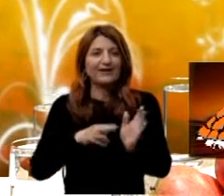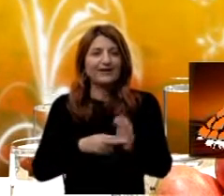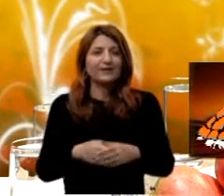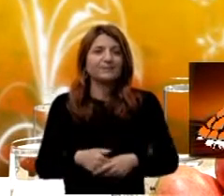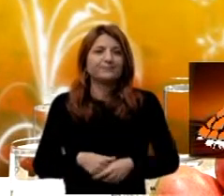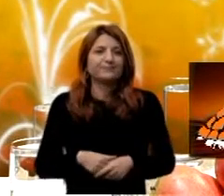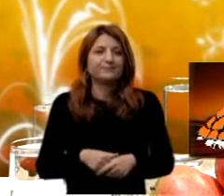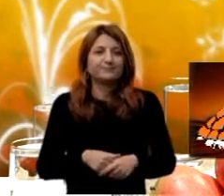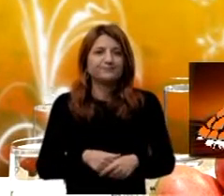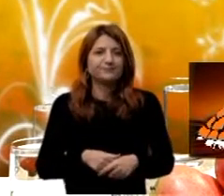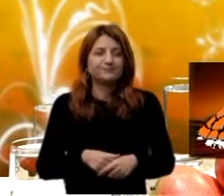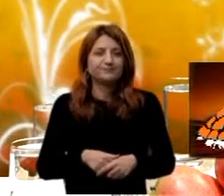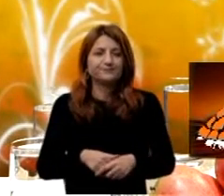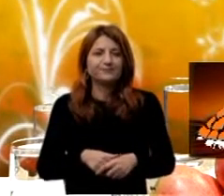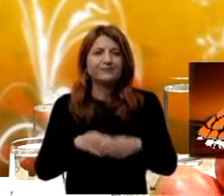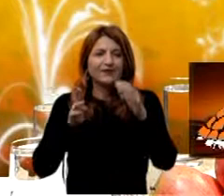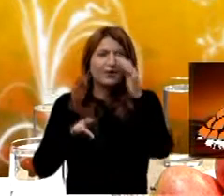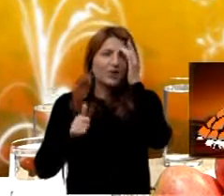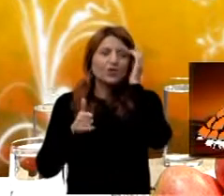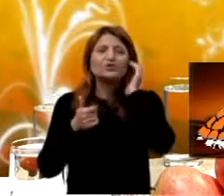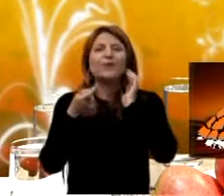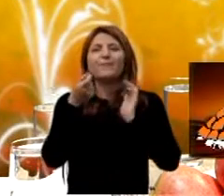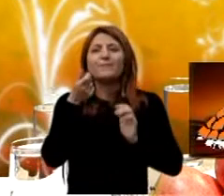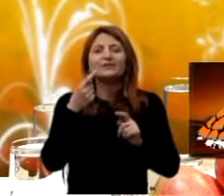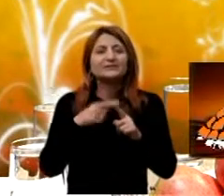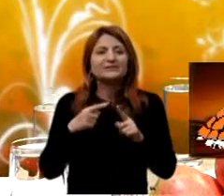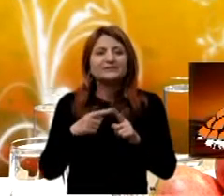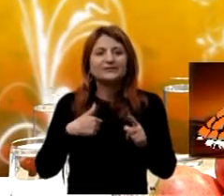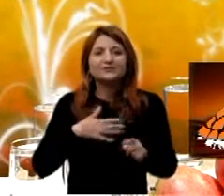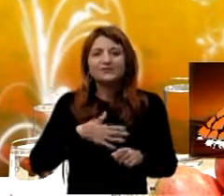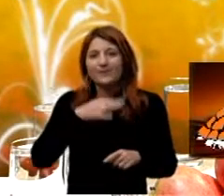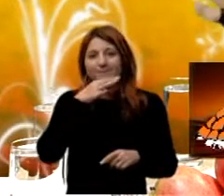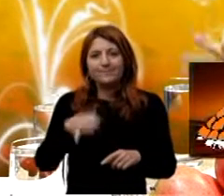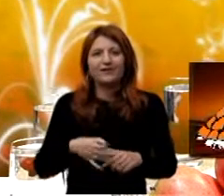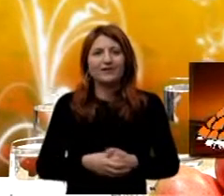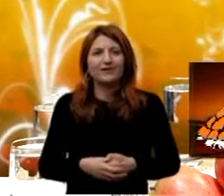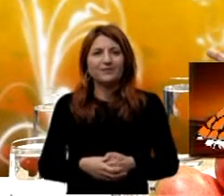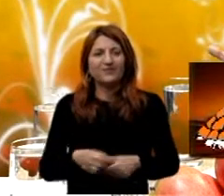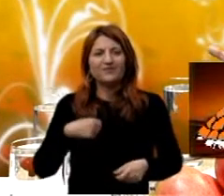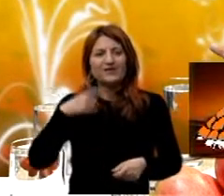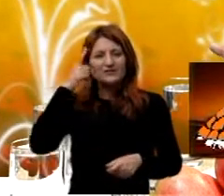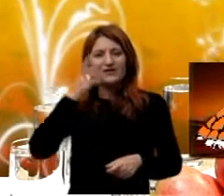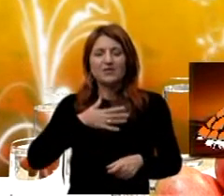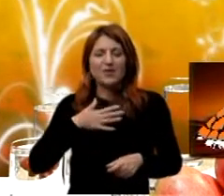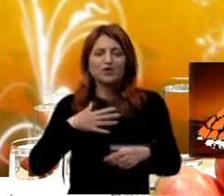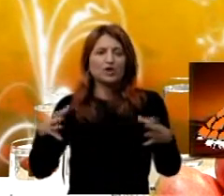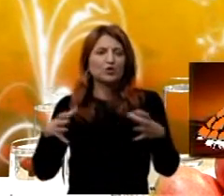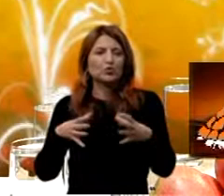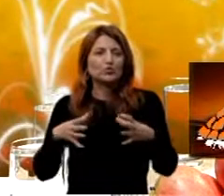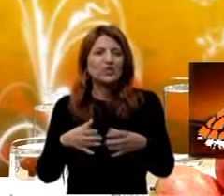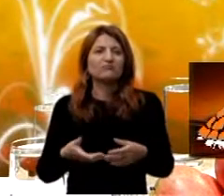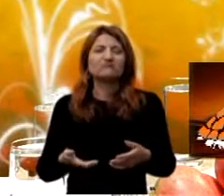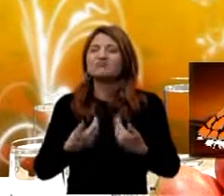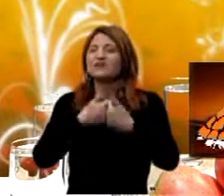mišljenog. Ali ima još jedna mala sitnica što bih vas htjela pitati. Vi znate naše društvo kako funkcionira. Svako